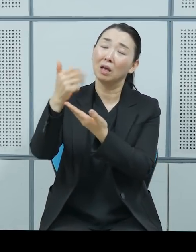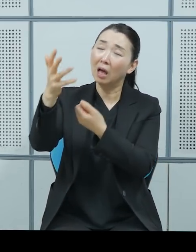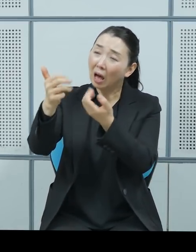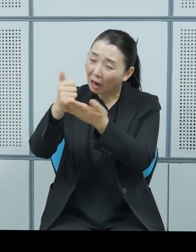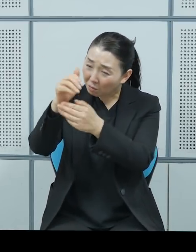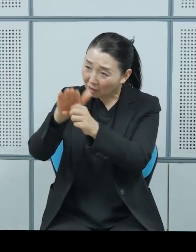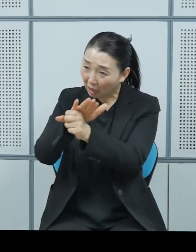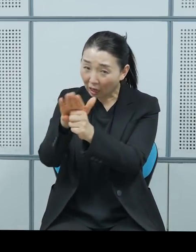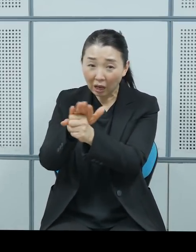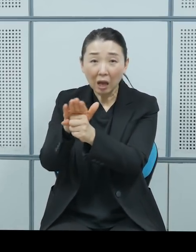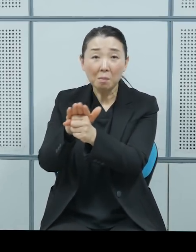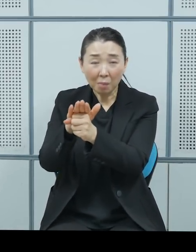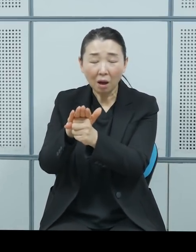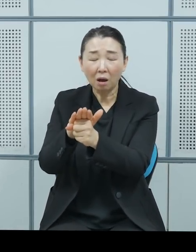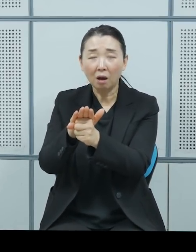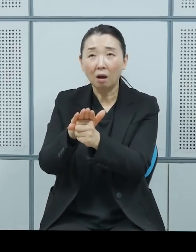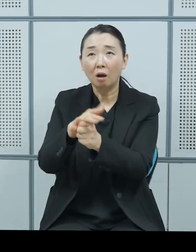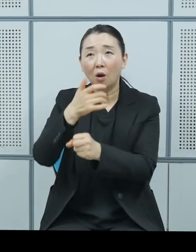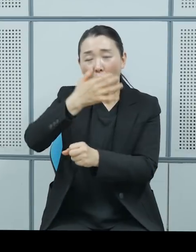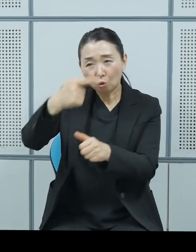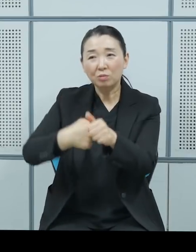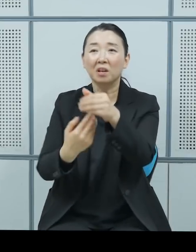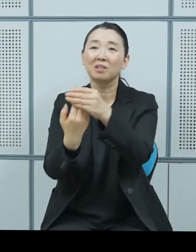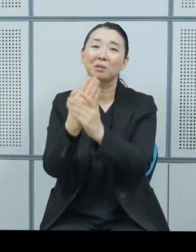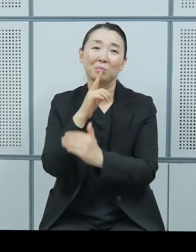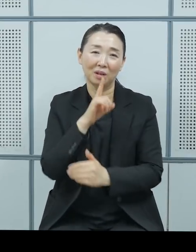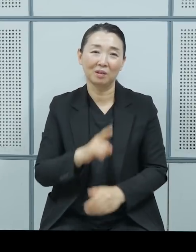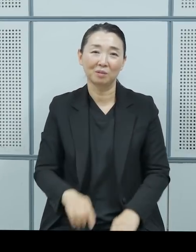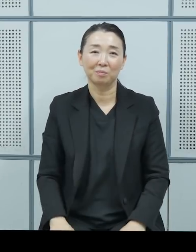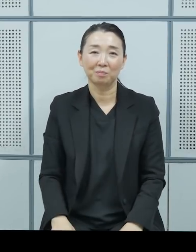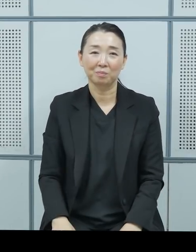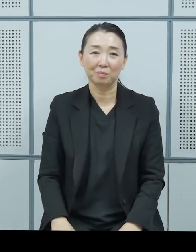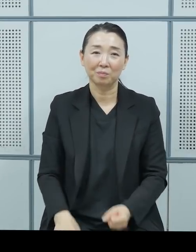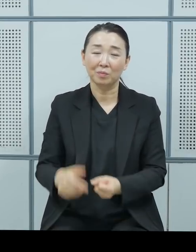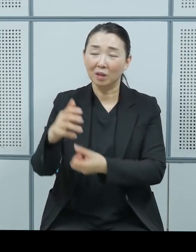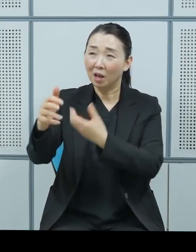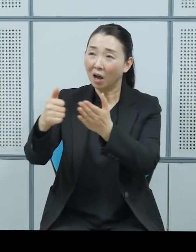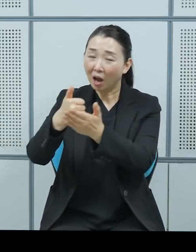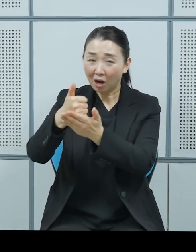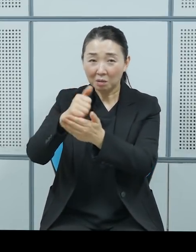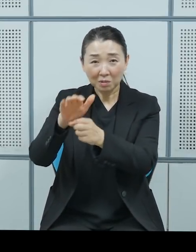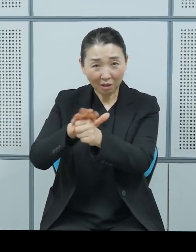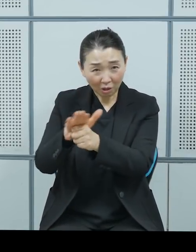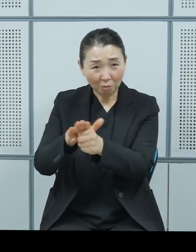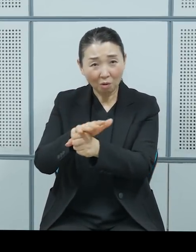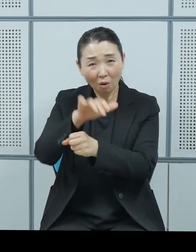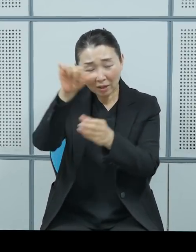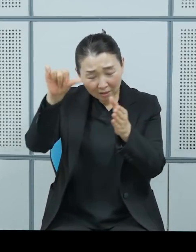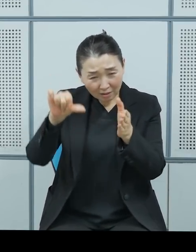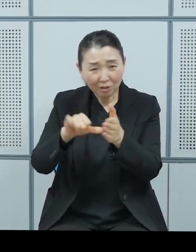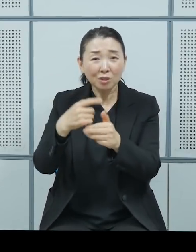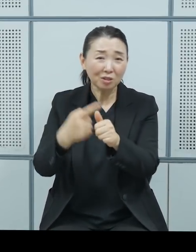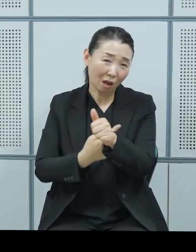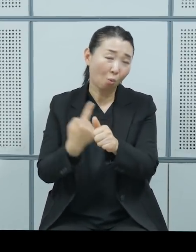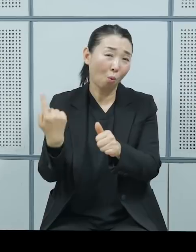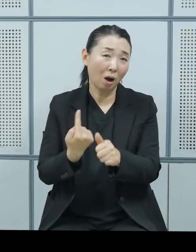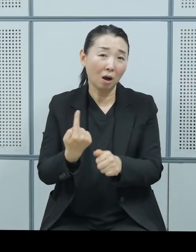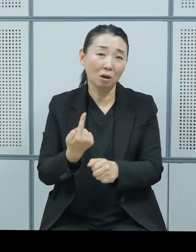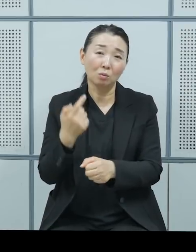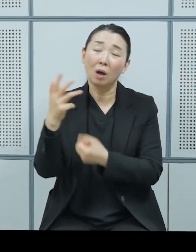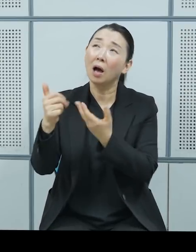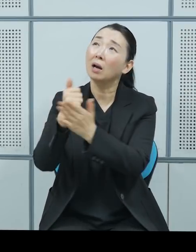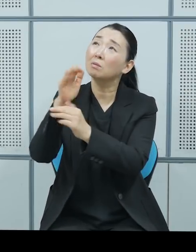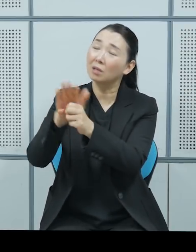하나님 사랑하면 꿈이 생기는 거예요. 하나님 사랑하면 인생이 넓어지는 거예요. 하나님